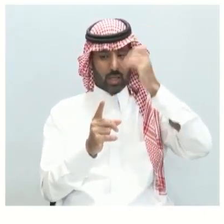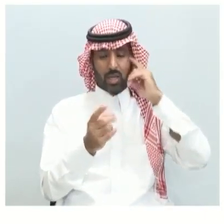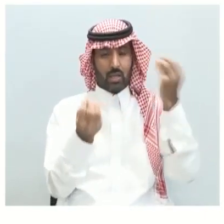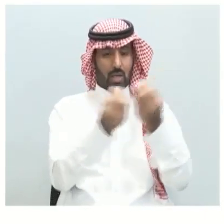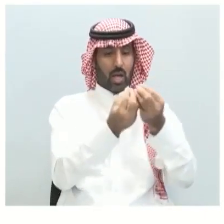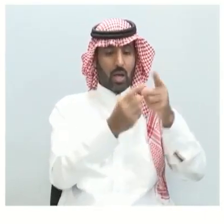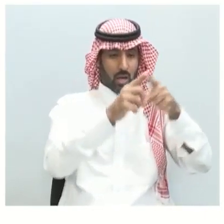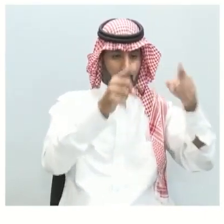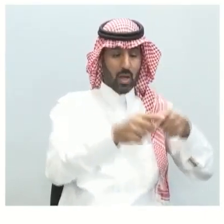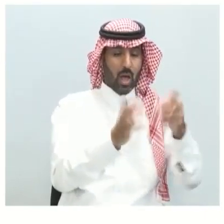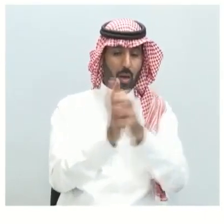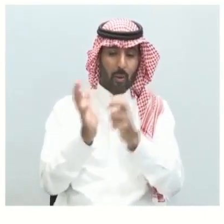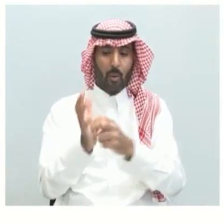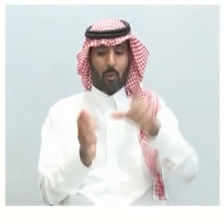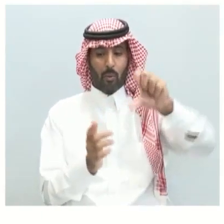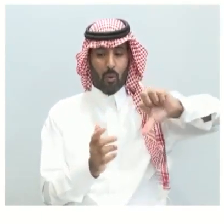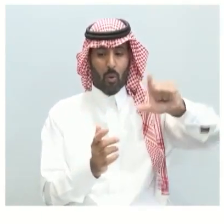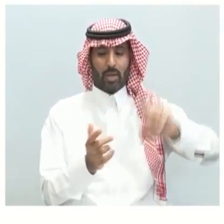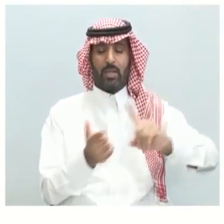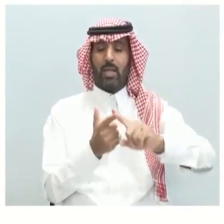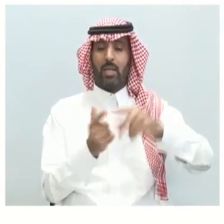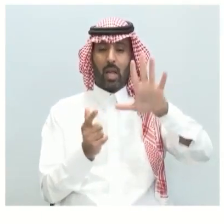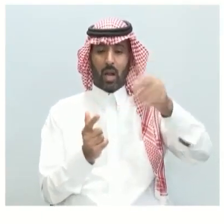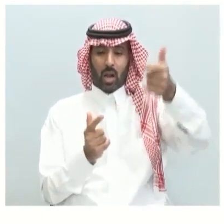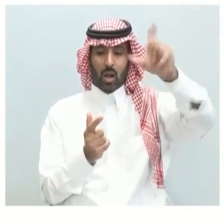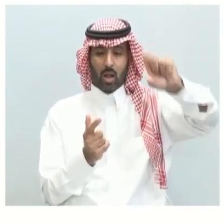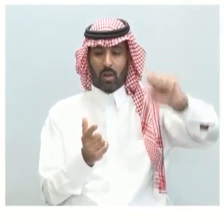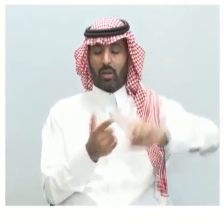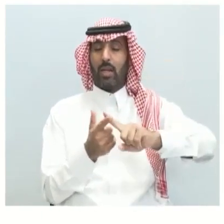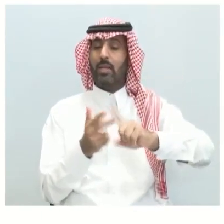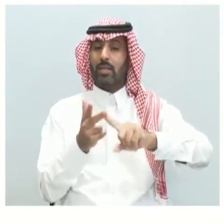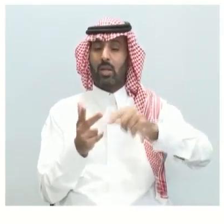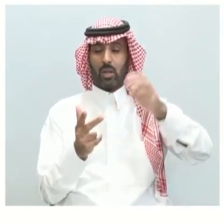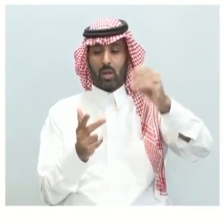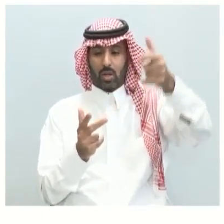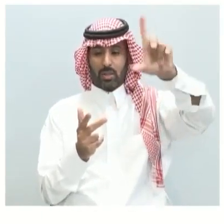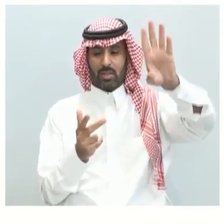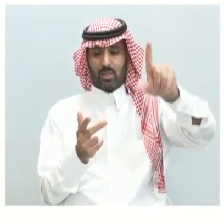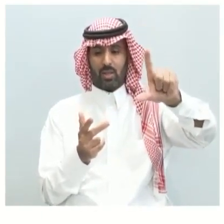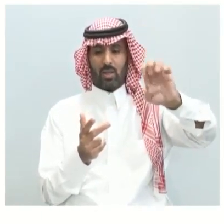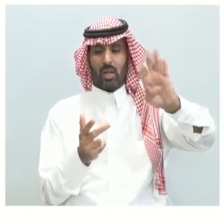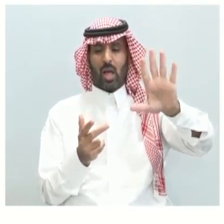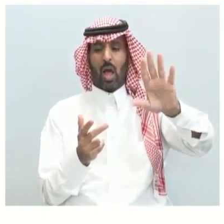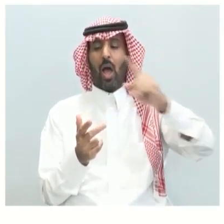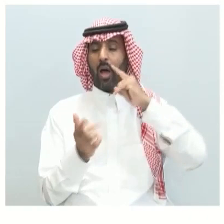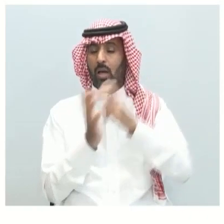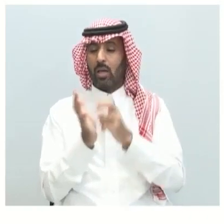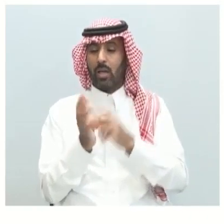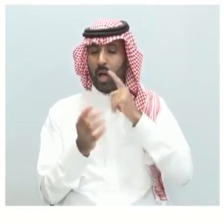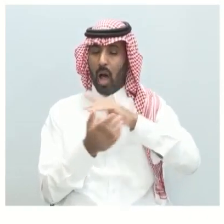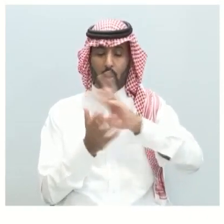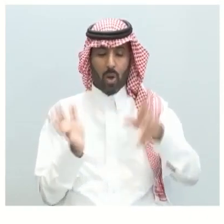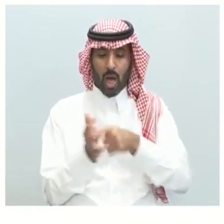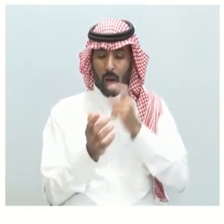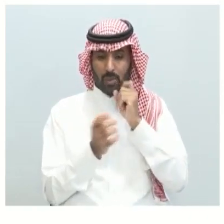جمع قانون بويل وقانون شارن وقانون جيلو سك في قانون واحد يطلق عليه القانون العام